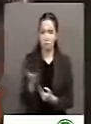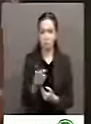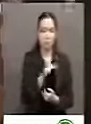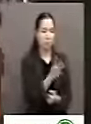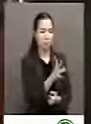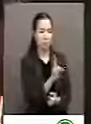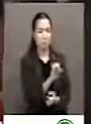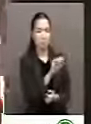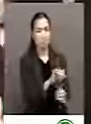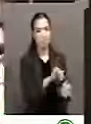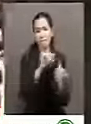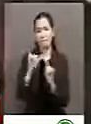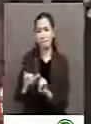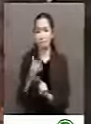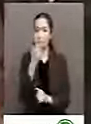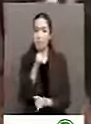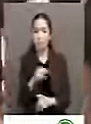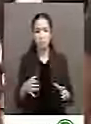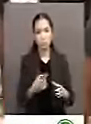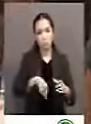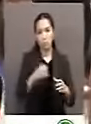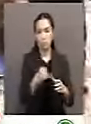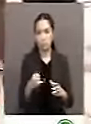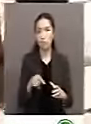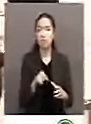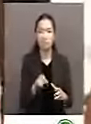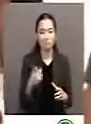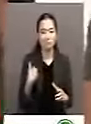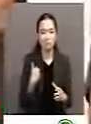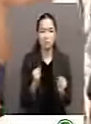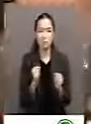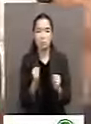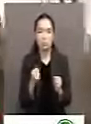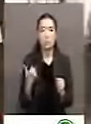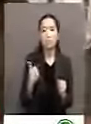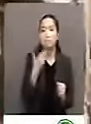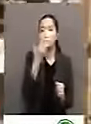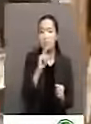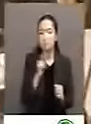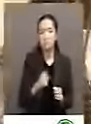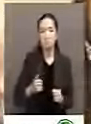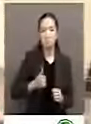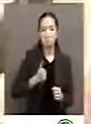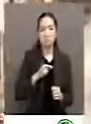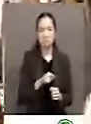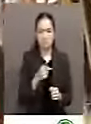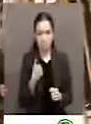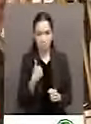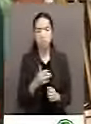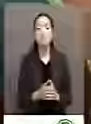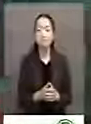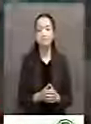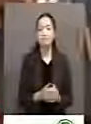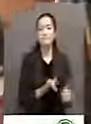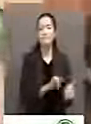ายคดีเพราะเกรงกลัวอิทธิพลของผู้ต้องหาในพื้นที่ไม่กล้าให้ข้อมูลกับทางตำรวจจึงต้องมอบหมายให้ตำรวจกองบังคับการป